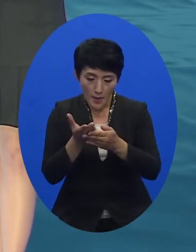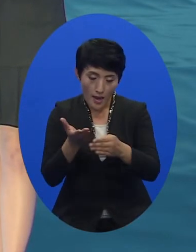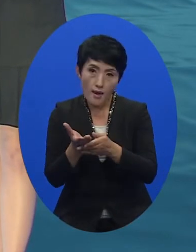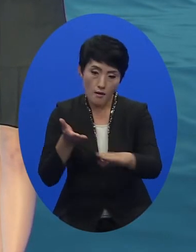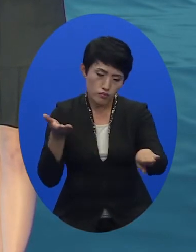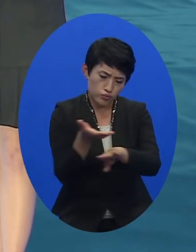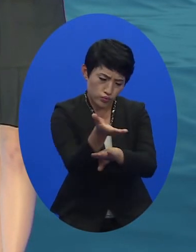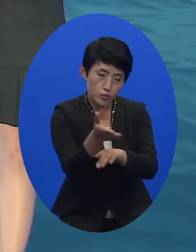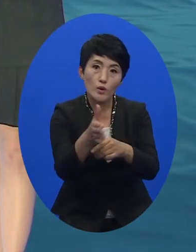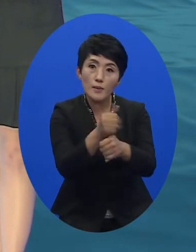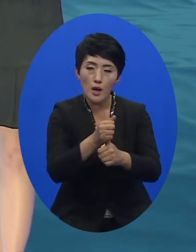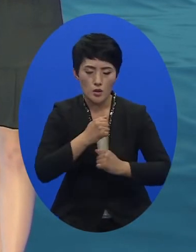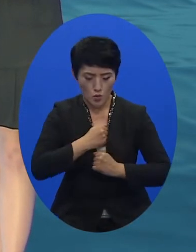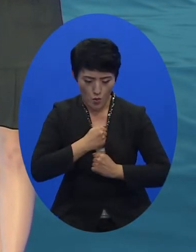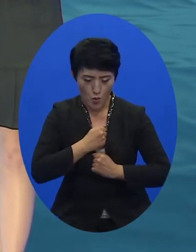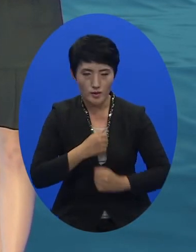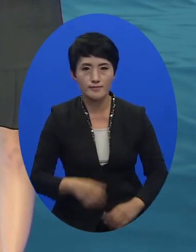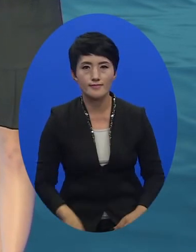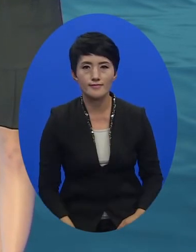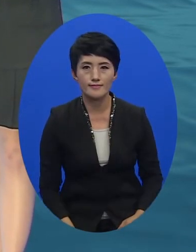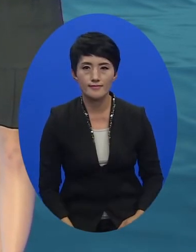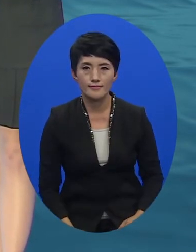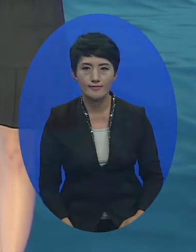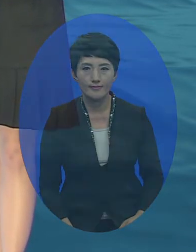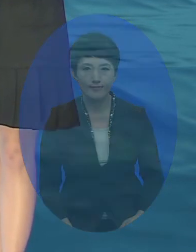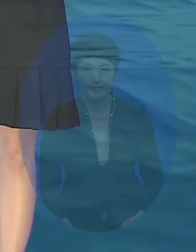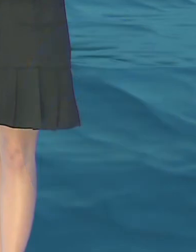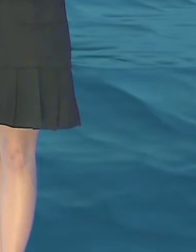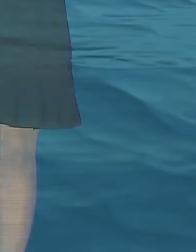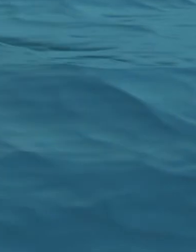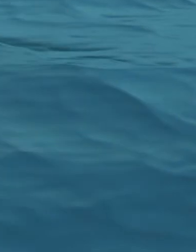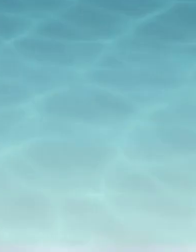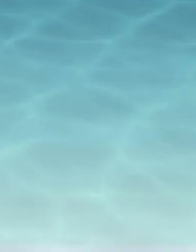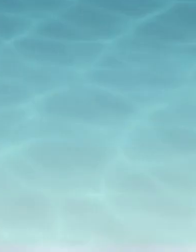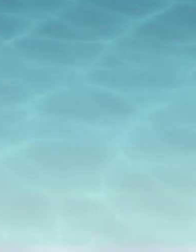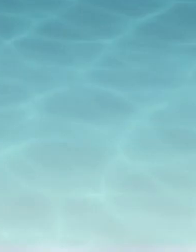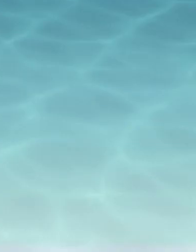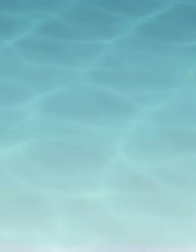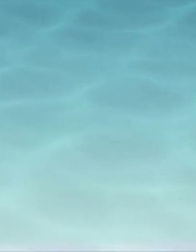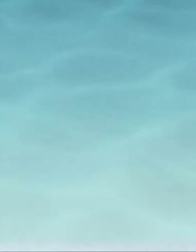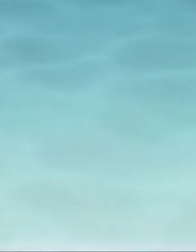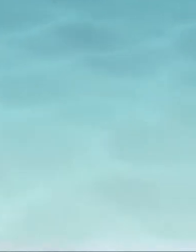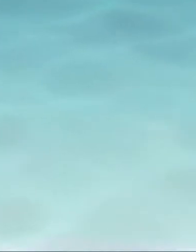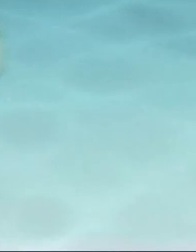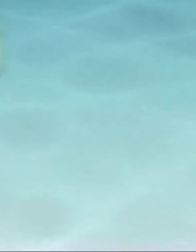항해나 조업하는 선박은 유의하시기 바랍니다. 다음은 모레 날씨입니다.